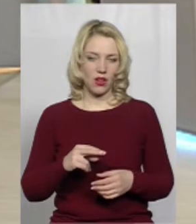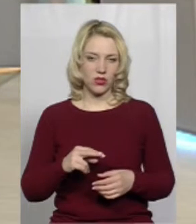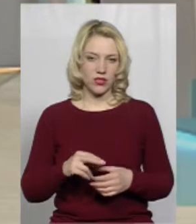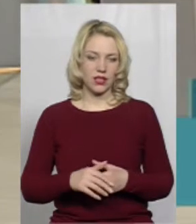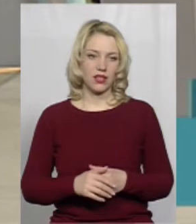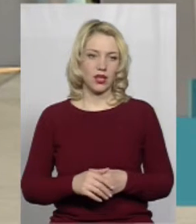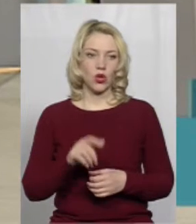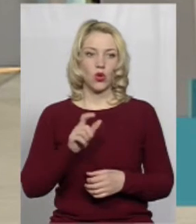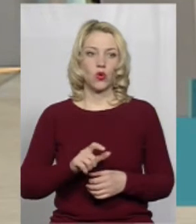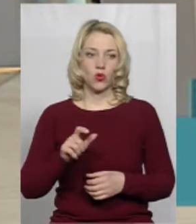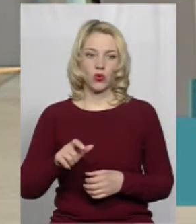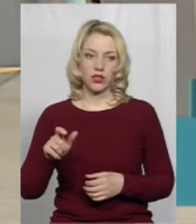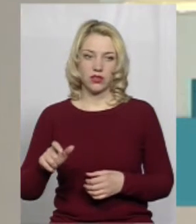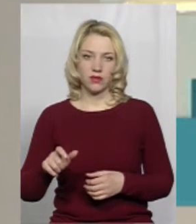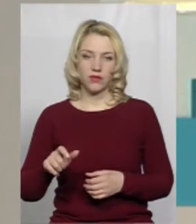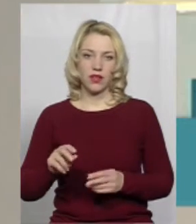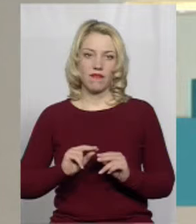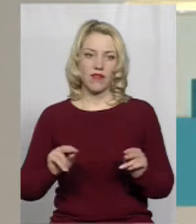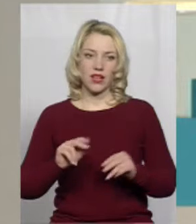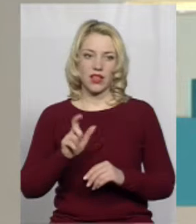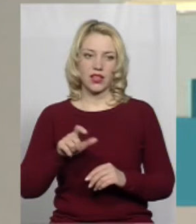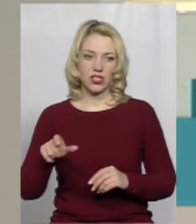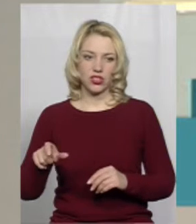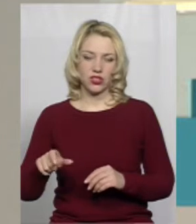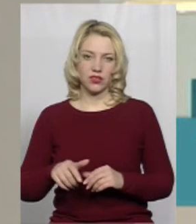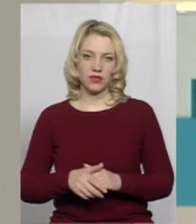спеціальностей люди, викладачі